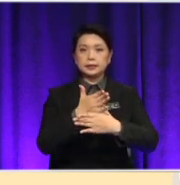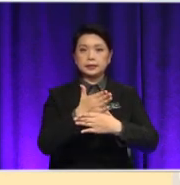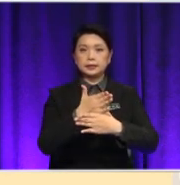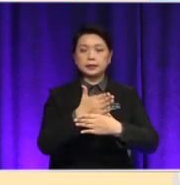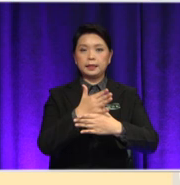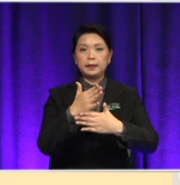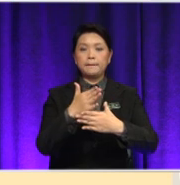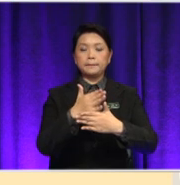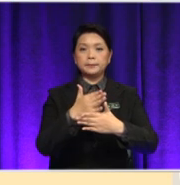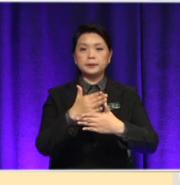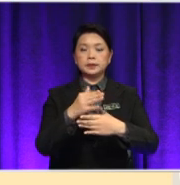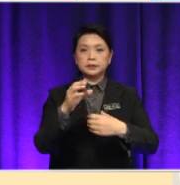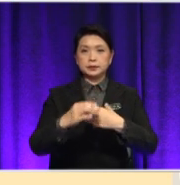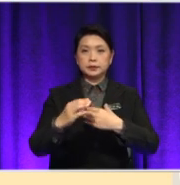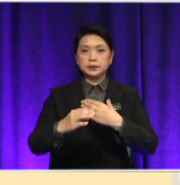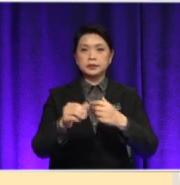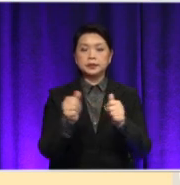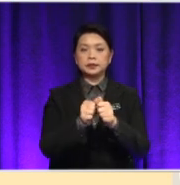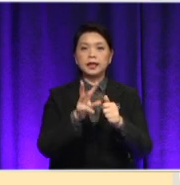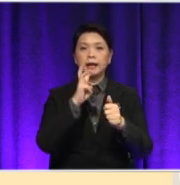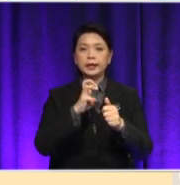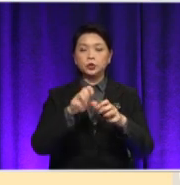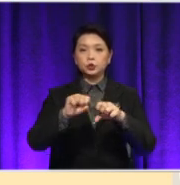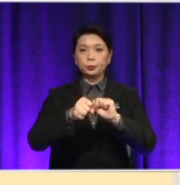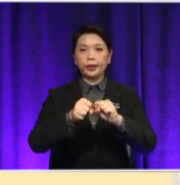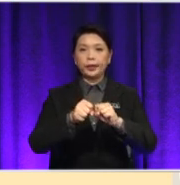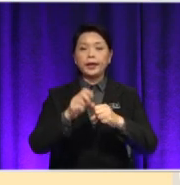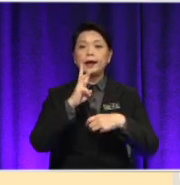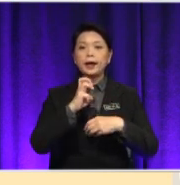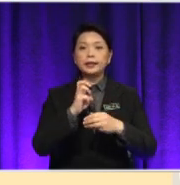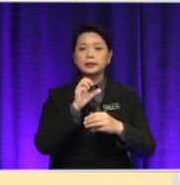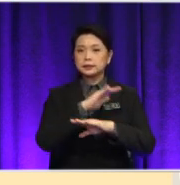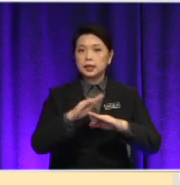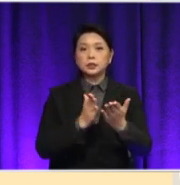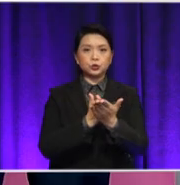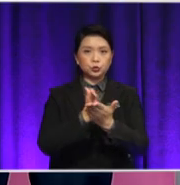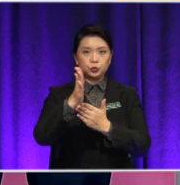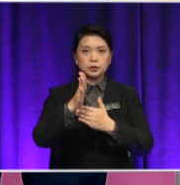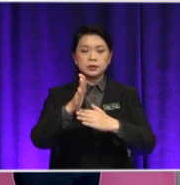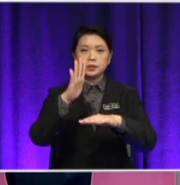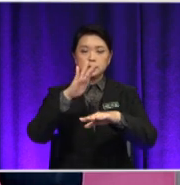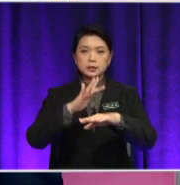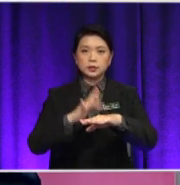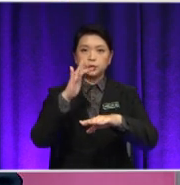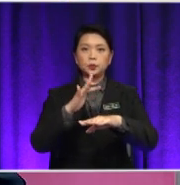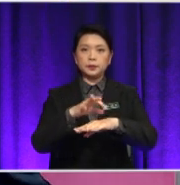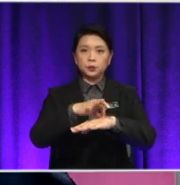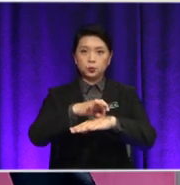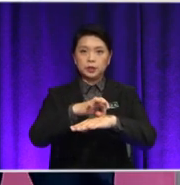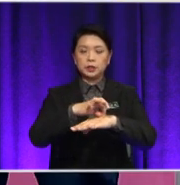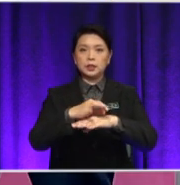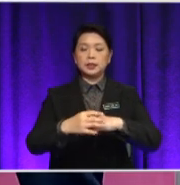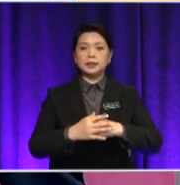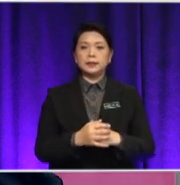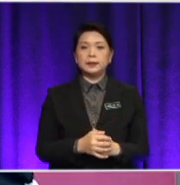cedera dengan beg ais bagi mengelakkan ais bersentuh terus dengan kulit. Ini seperti mana yang telah saya maklumkan tadi lah ya. Okey,